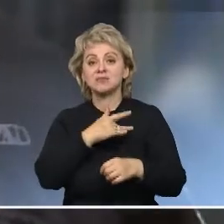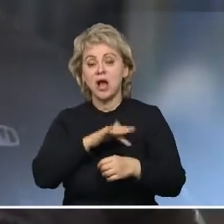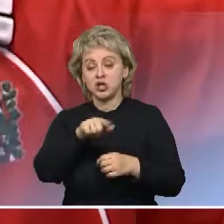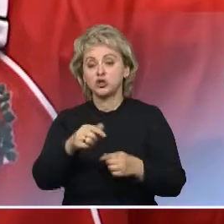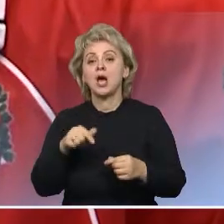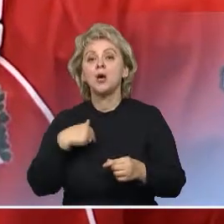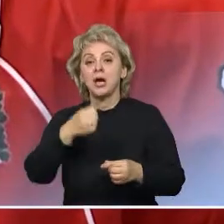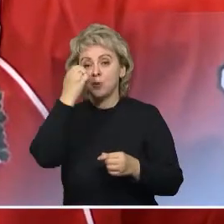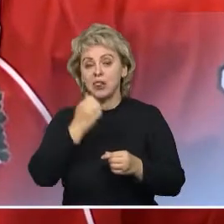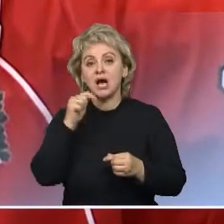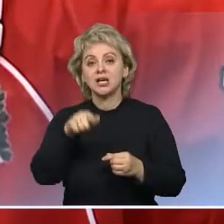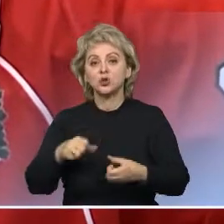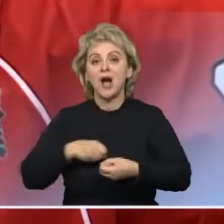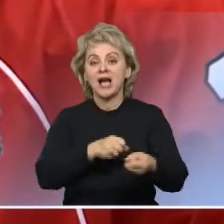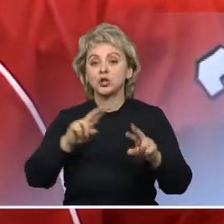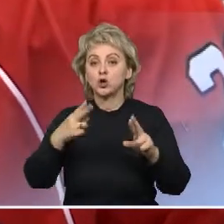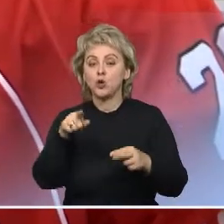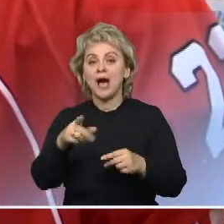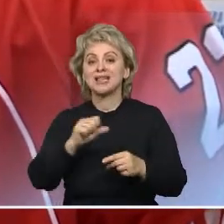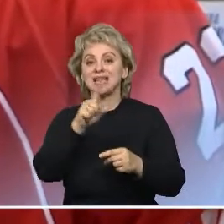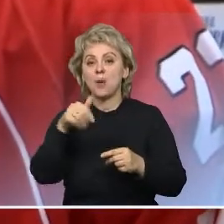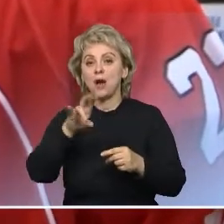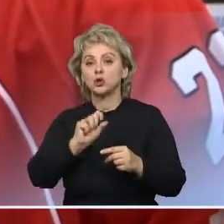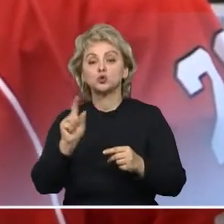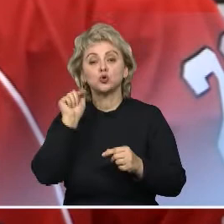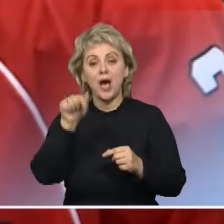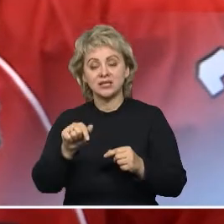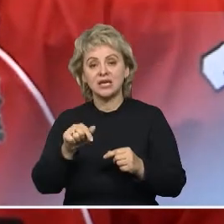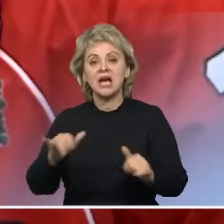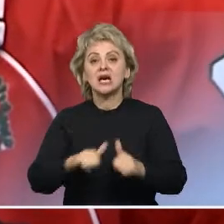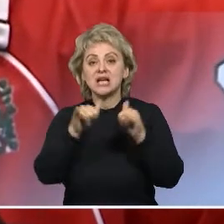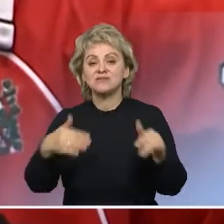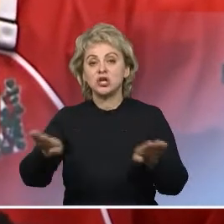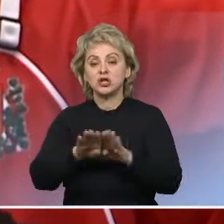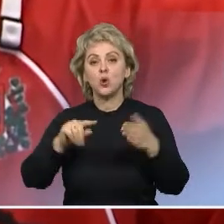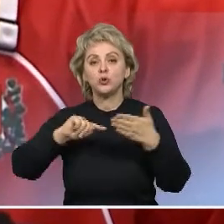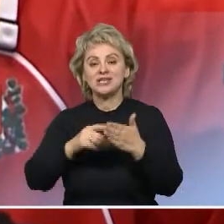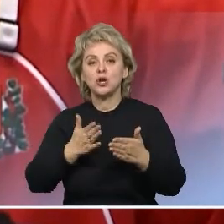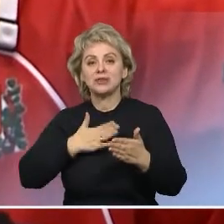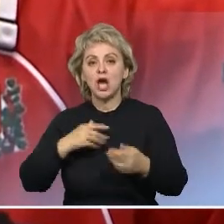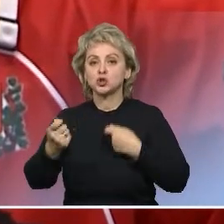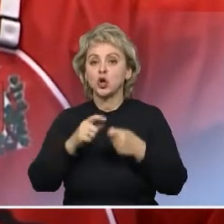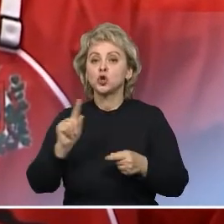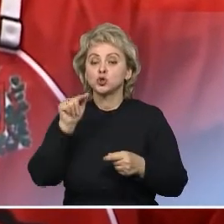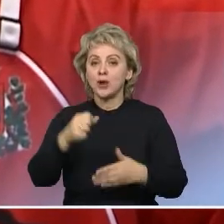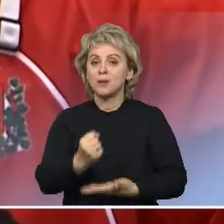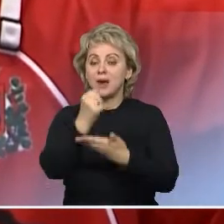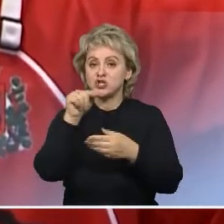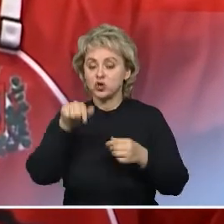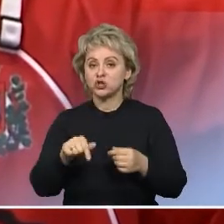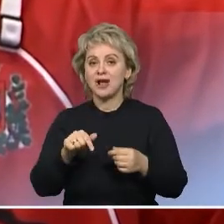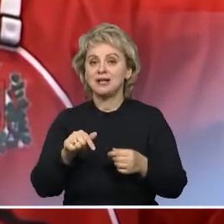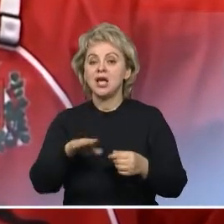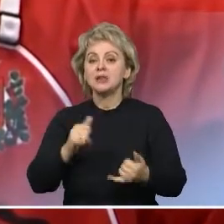Мы благодарны хоккейному клубу «Атаман», что они развили такую идею. Нашего руководства, что они это поддержали.